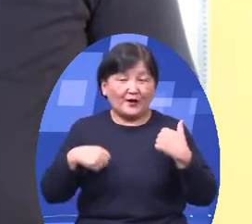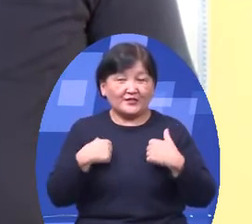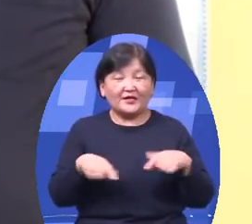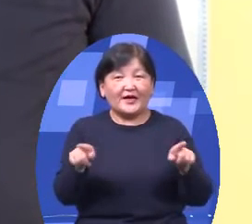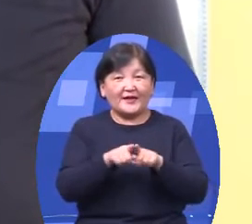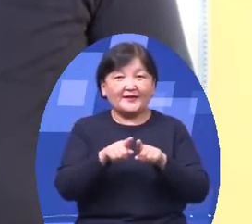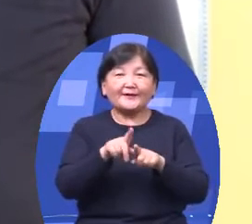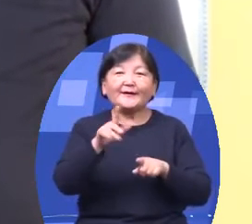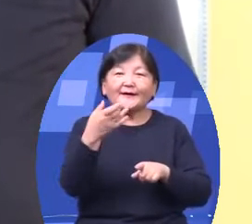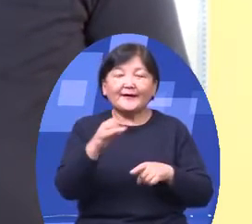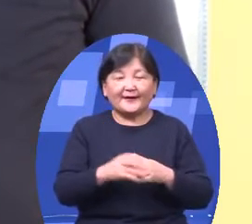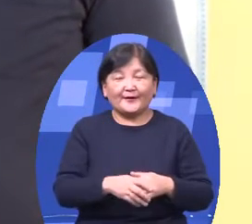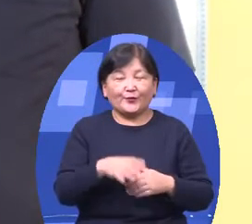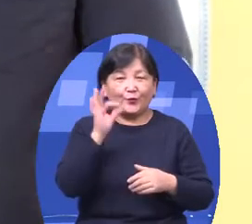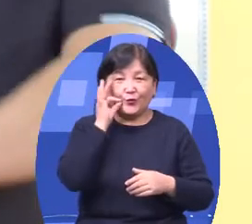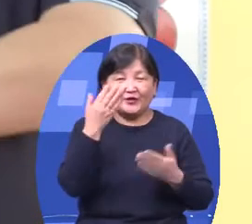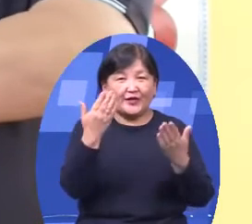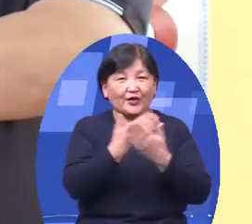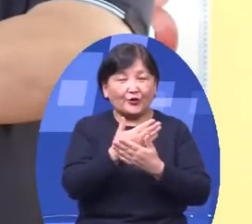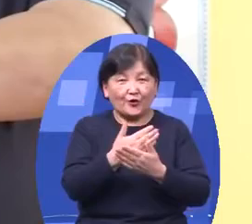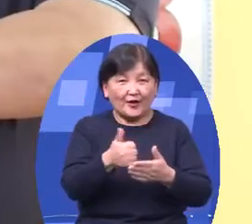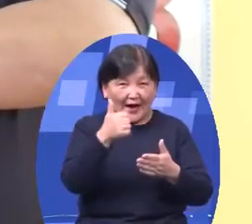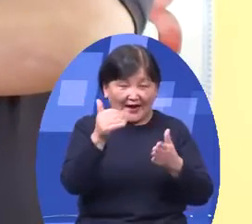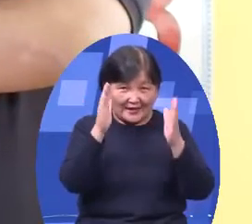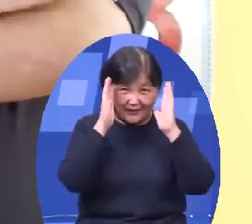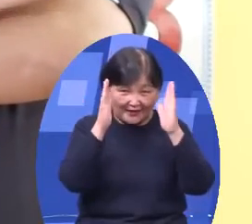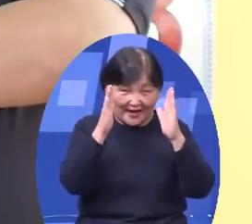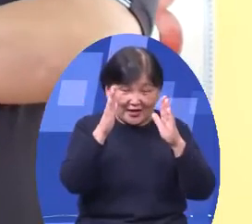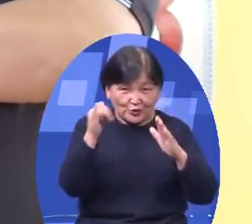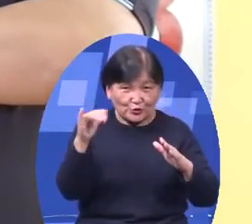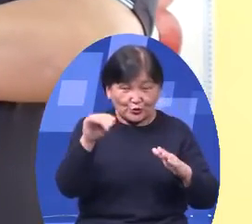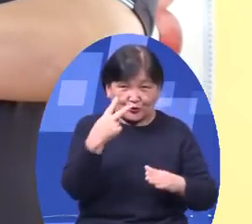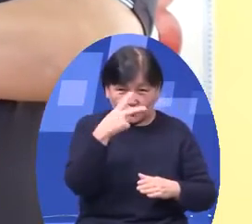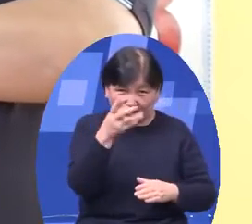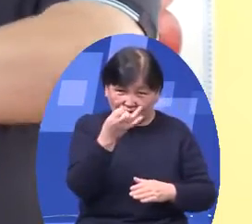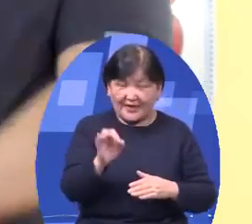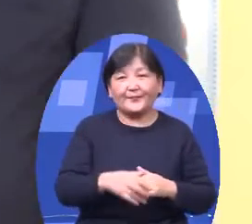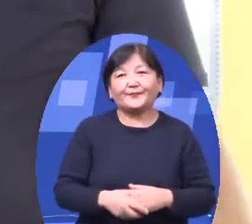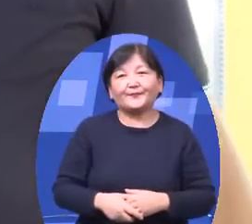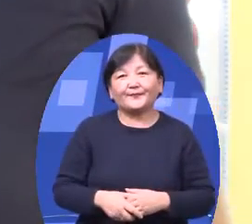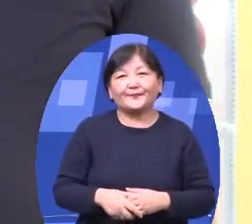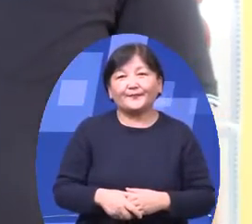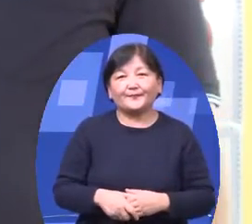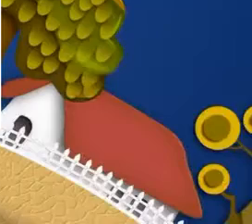дагаад хийгээрэй. Google Дэн киногоо анхааралтай сууж үзцгээе.